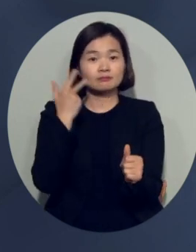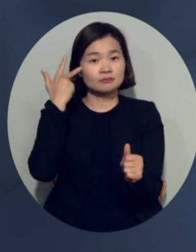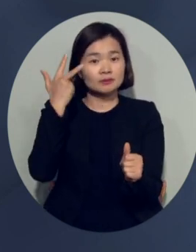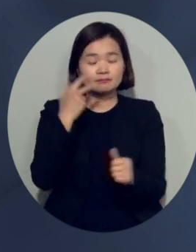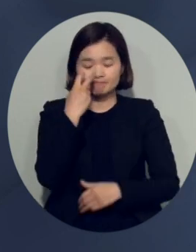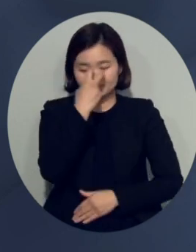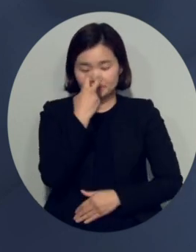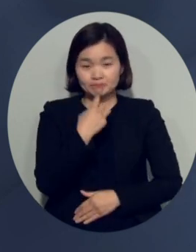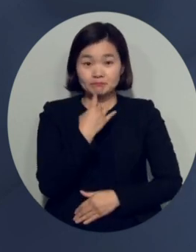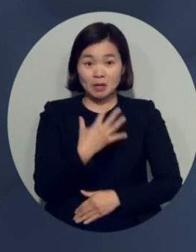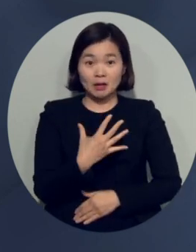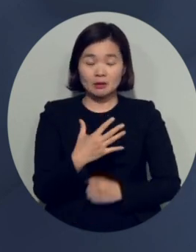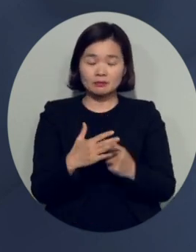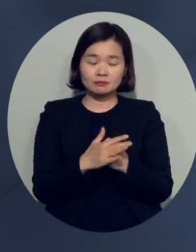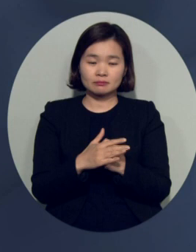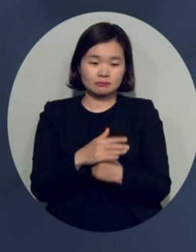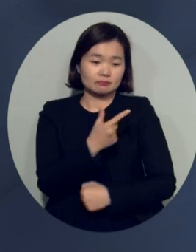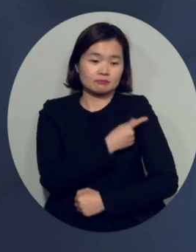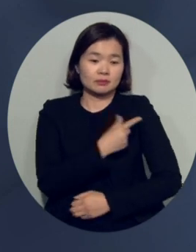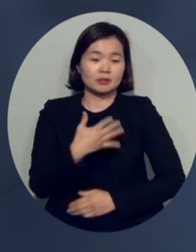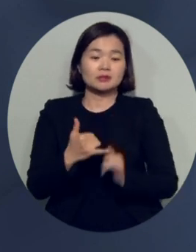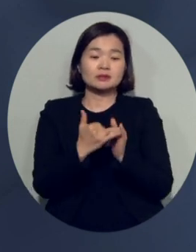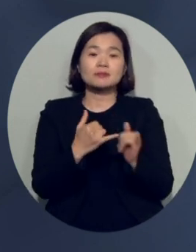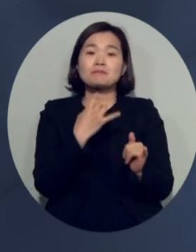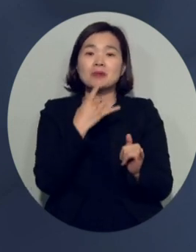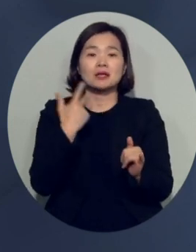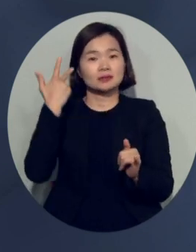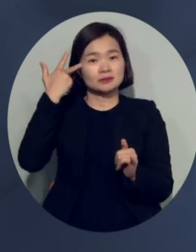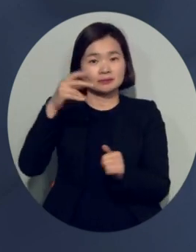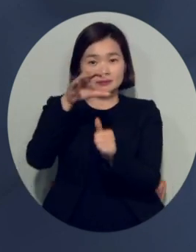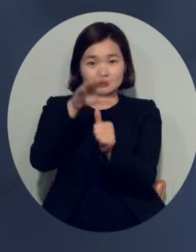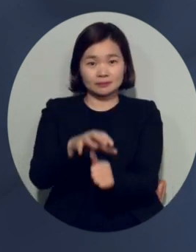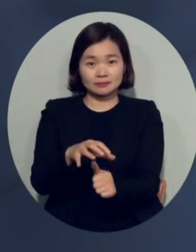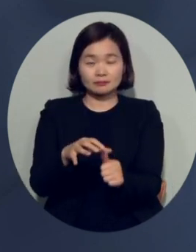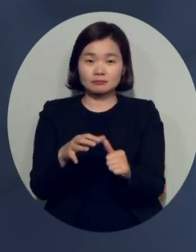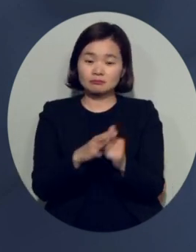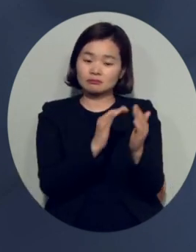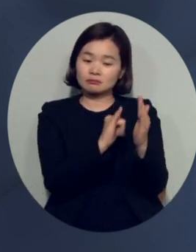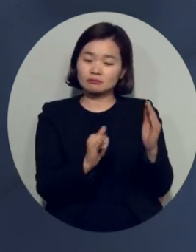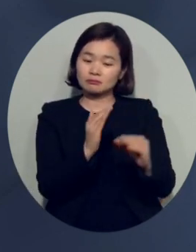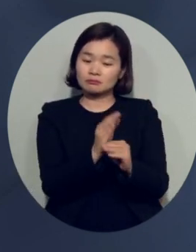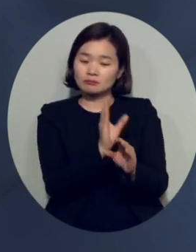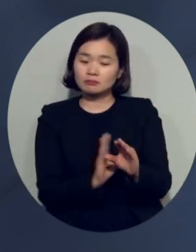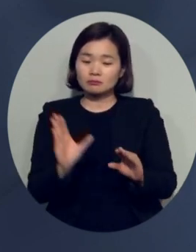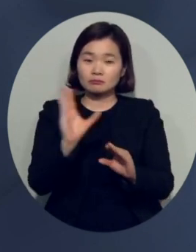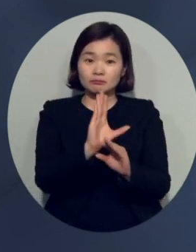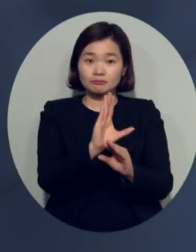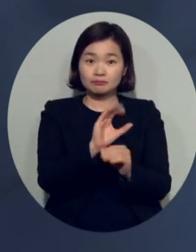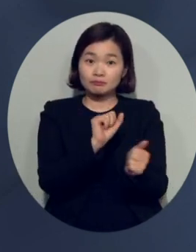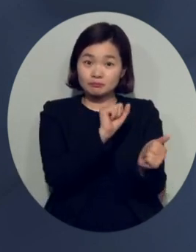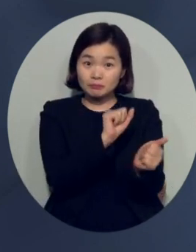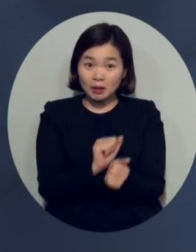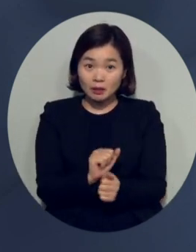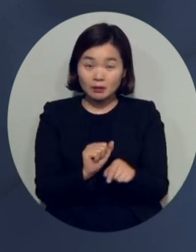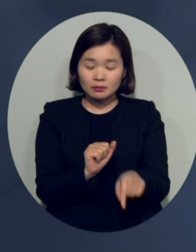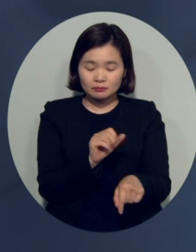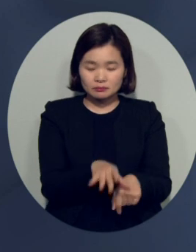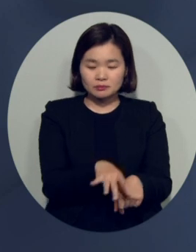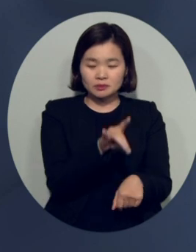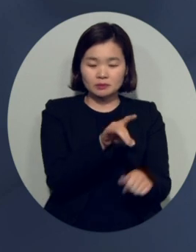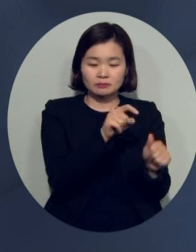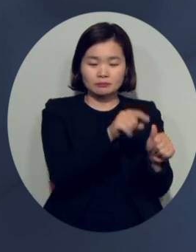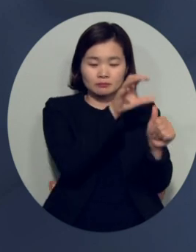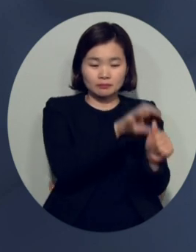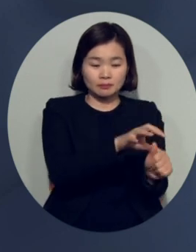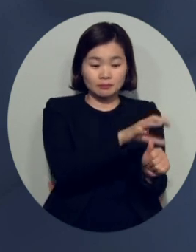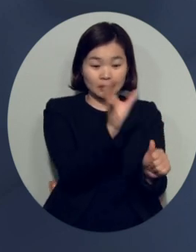수동 감시만 하고 미접종자만 7일 격리합니다. 동거인 가운데 추가 감염자가 나오더라도 최초 확진자